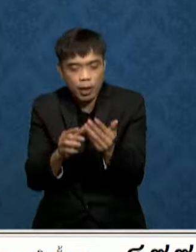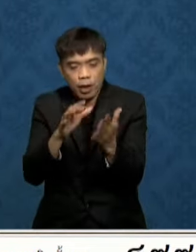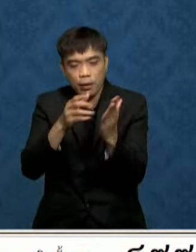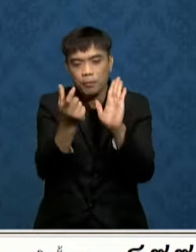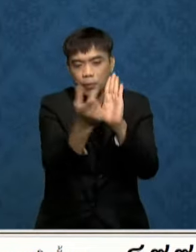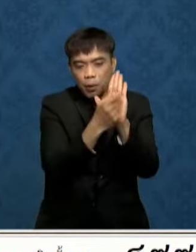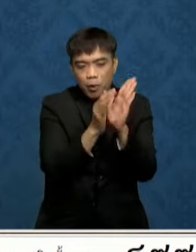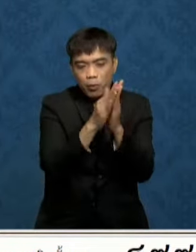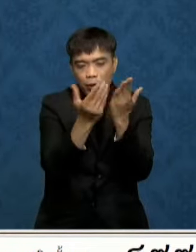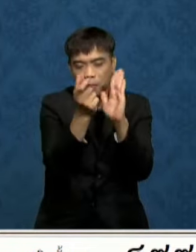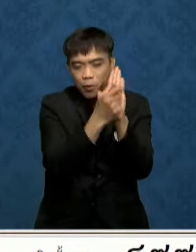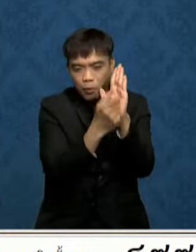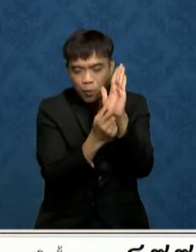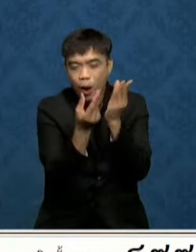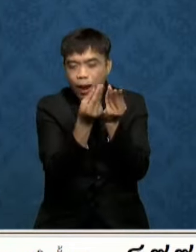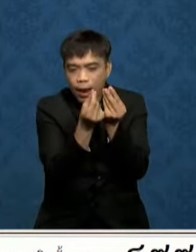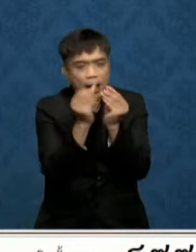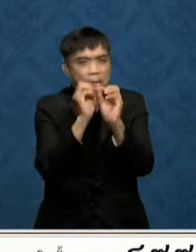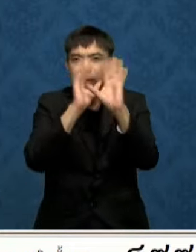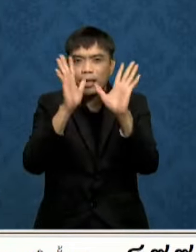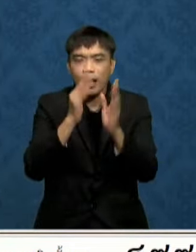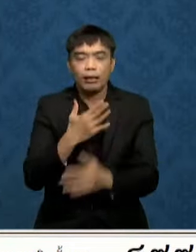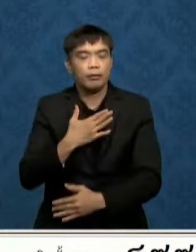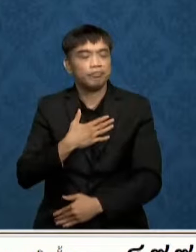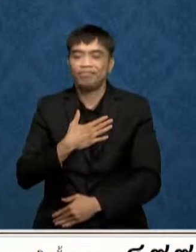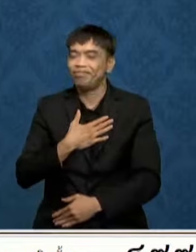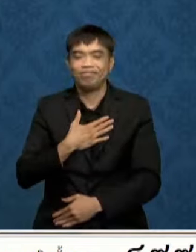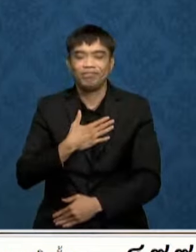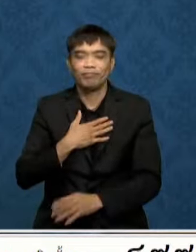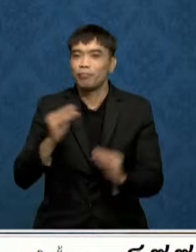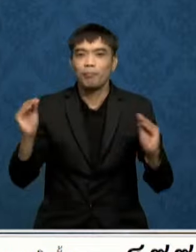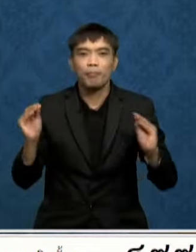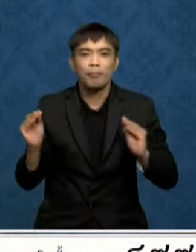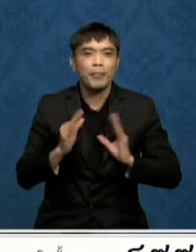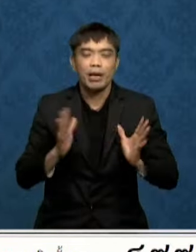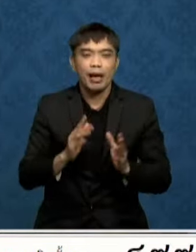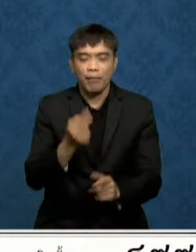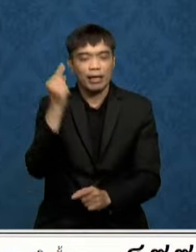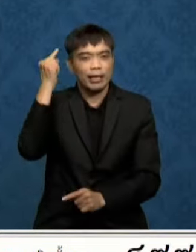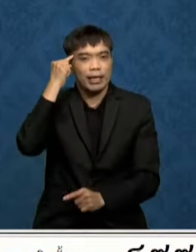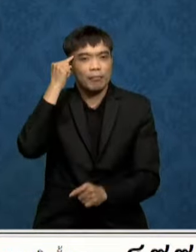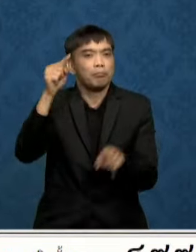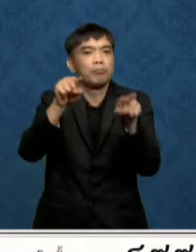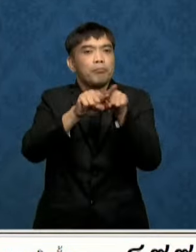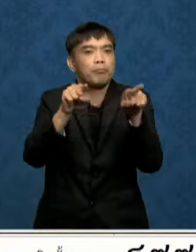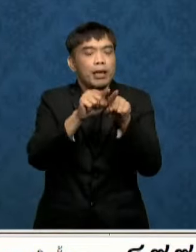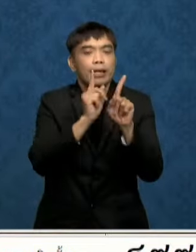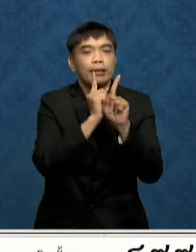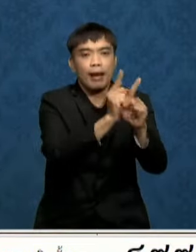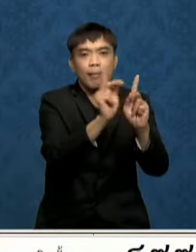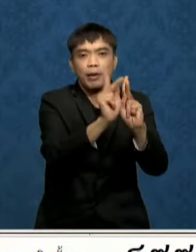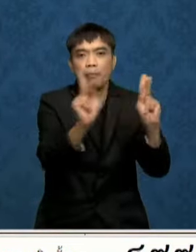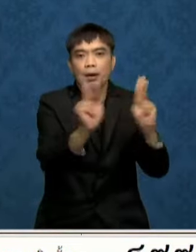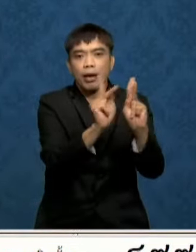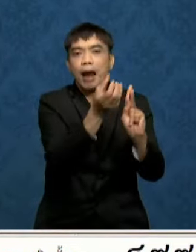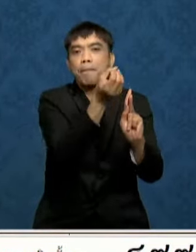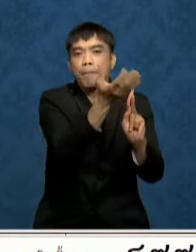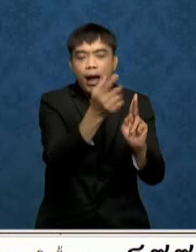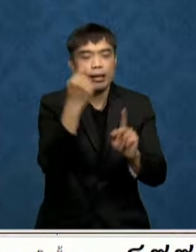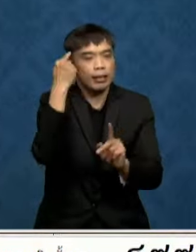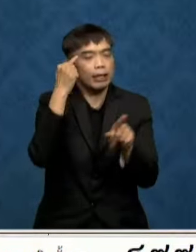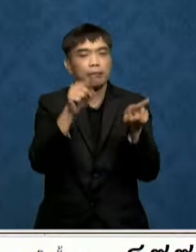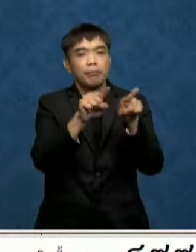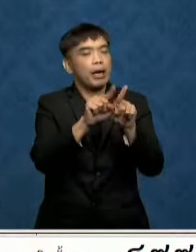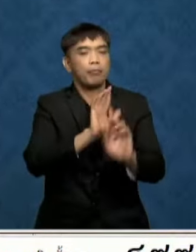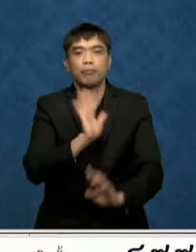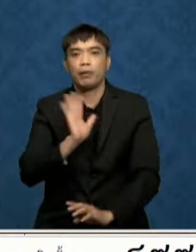ระบุตัวเลขไว้อย่างชัดเจนดิฉันจึงไม่สามารถที่จะเอ่อเห็นด้วยกกรรมาธิการเสียงข้างมากแล้วก็ต้องขอยืน